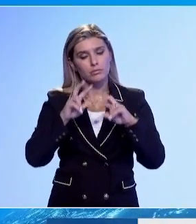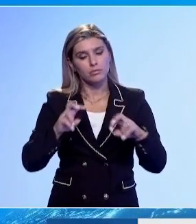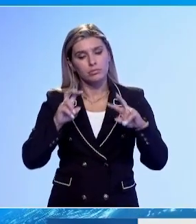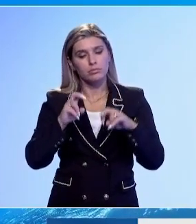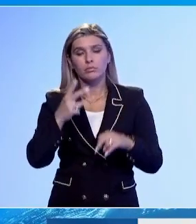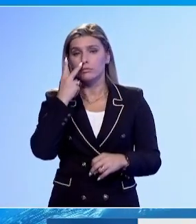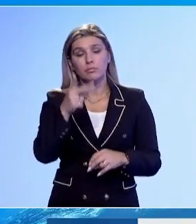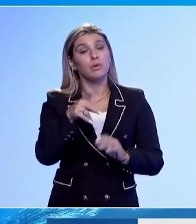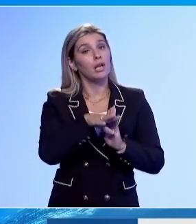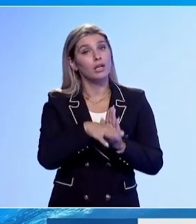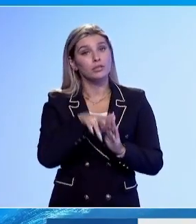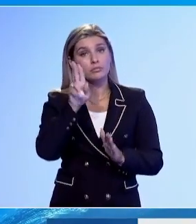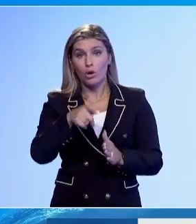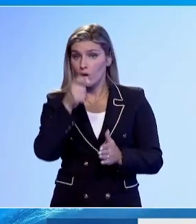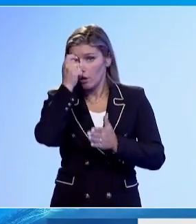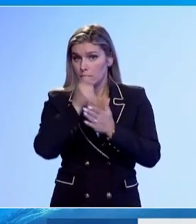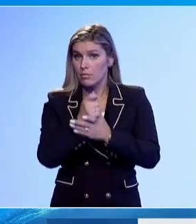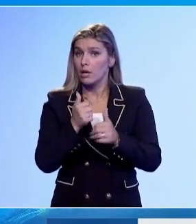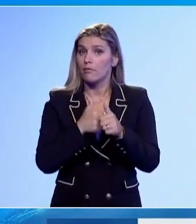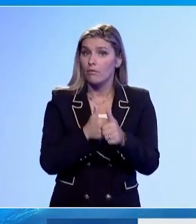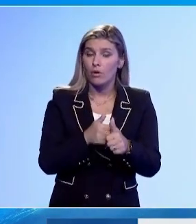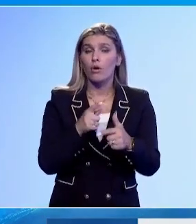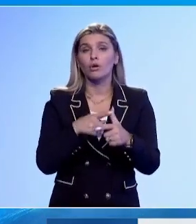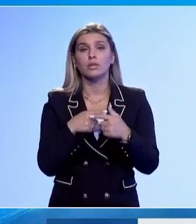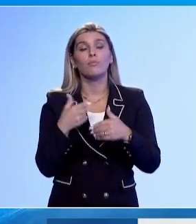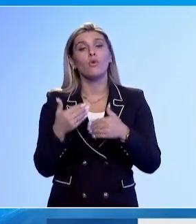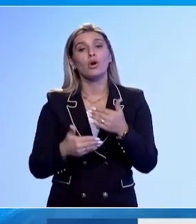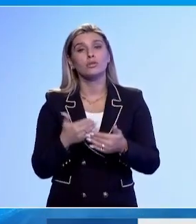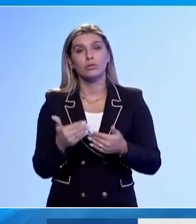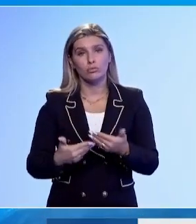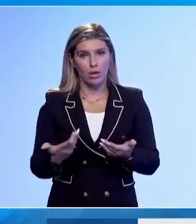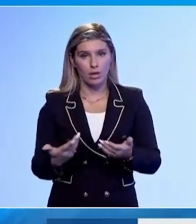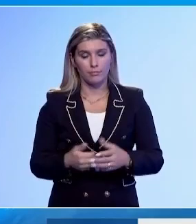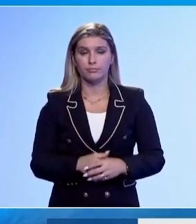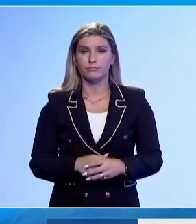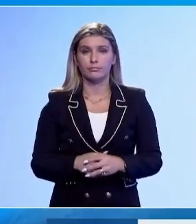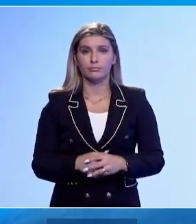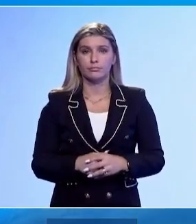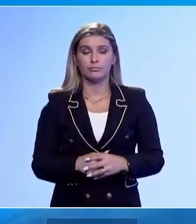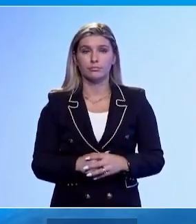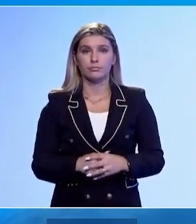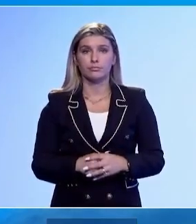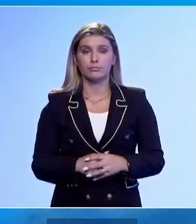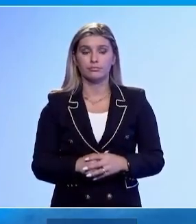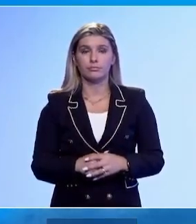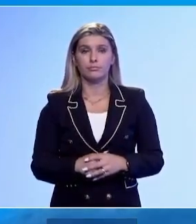ligjet dhe procedurat për çështjen e rezervave shtetërore.